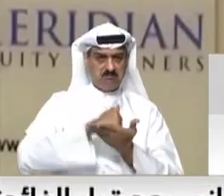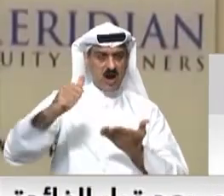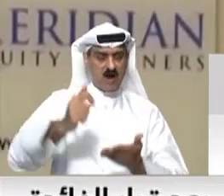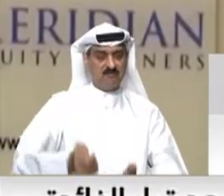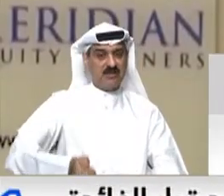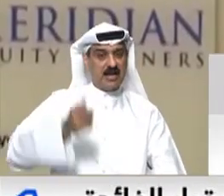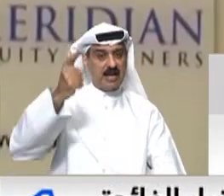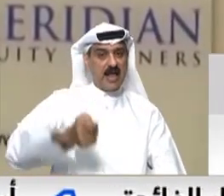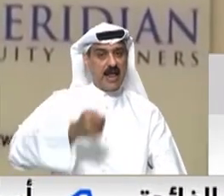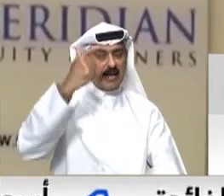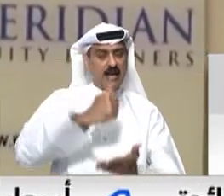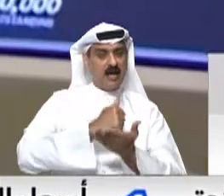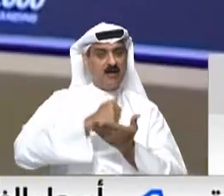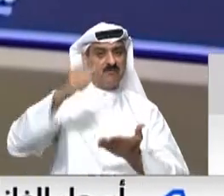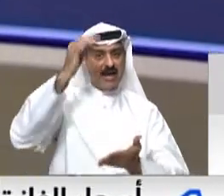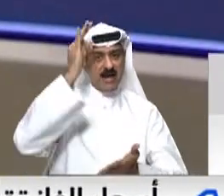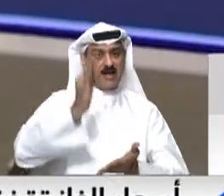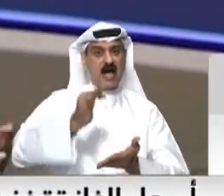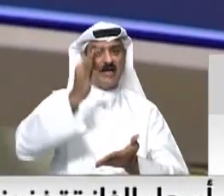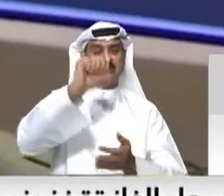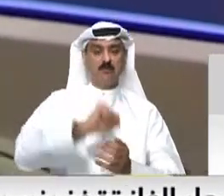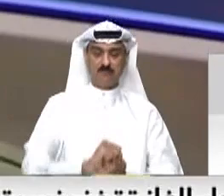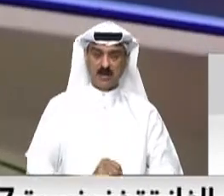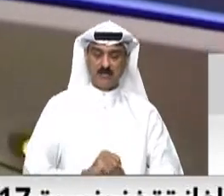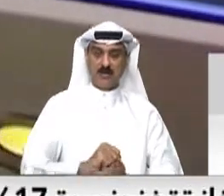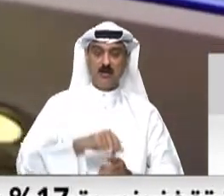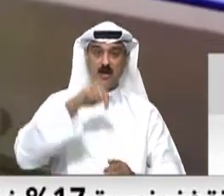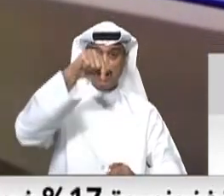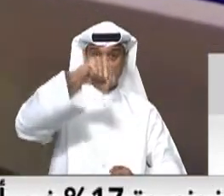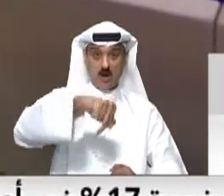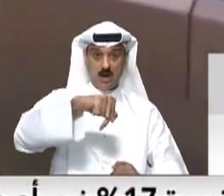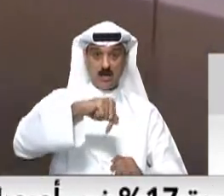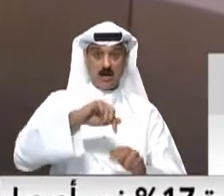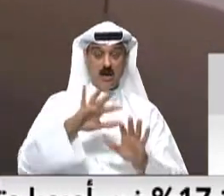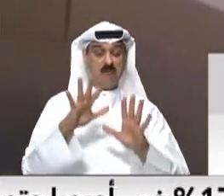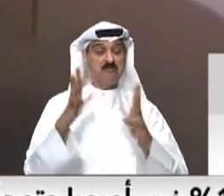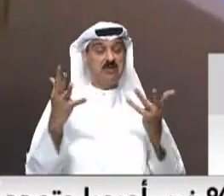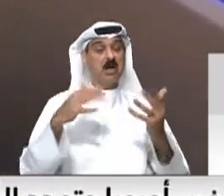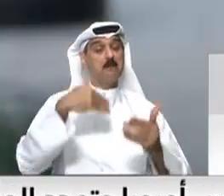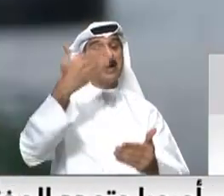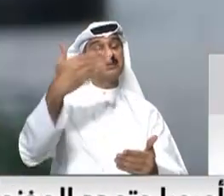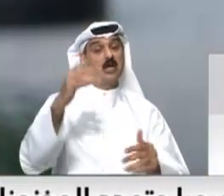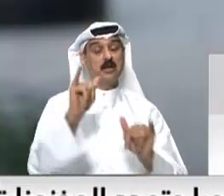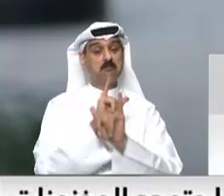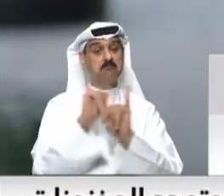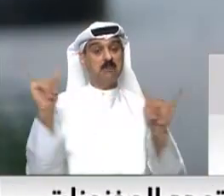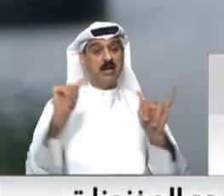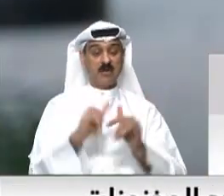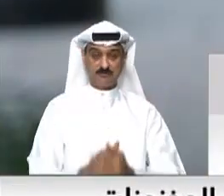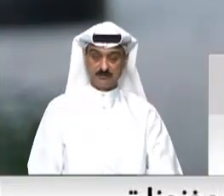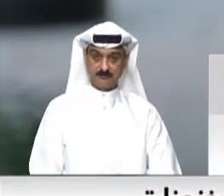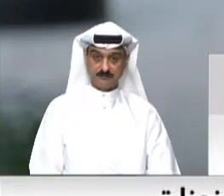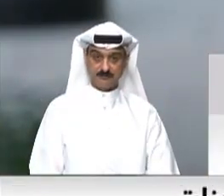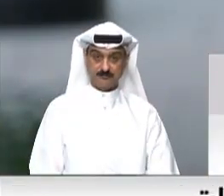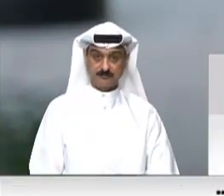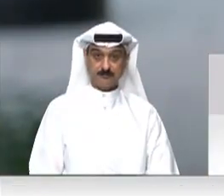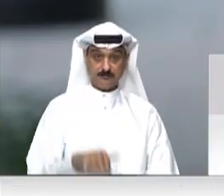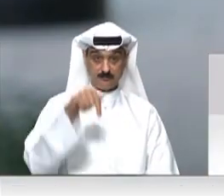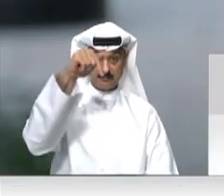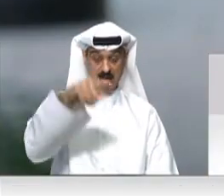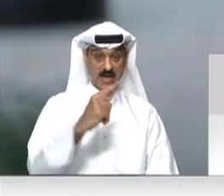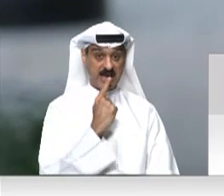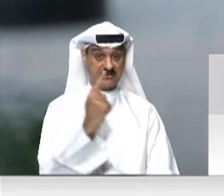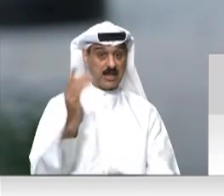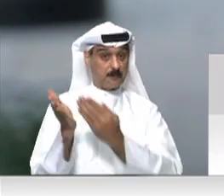والتي اظهرت مؤخرا بعض المؤشرات الواعده واذا كانت غير متساويه اظهرت بعض المؤشرات ان الطلب